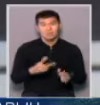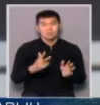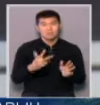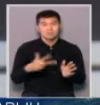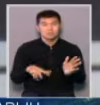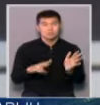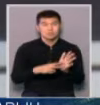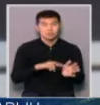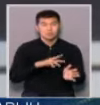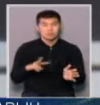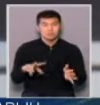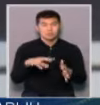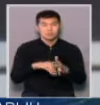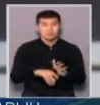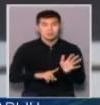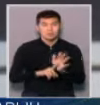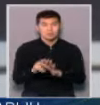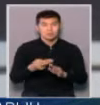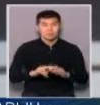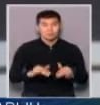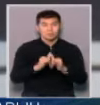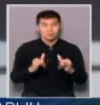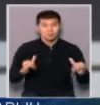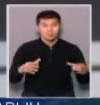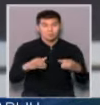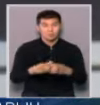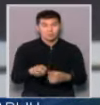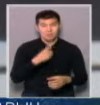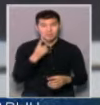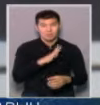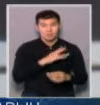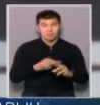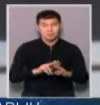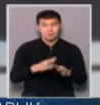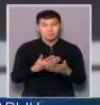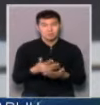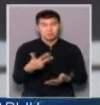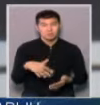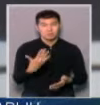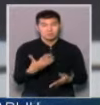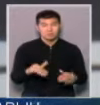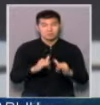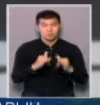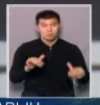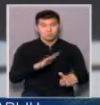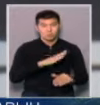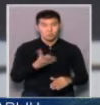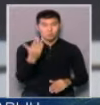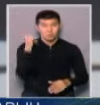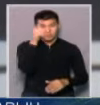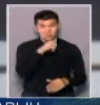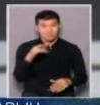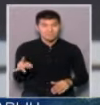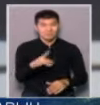683 миллион текше метрден 24 миллиард текше метрге дейін көбейіп, атап айтқанда 35 есе өсті. Өткен жылы